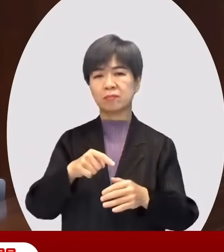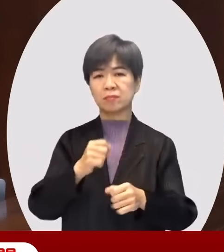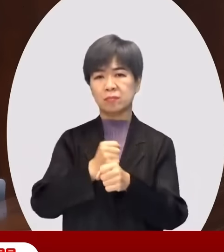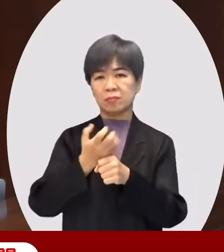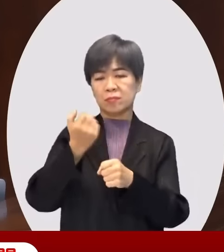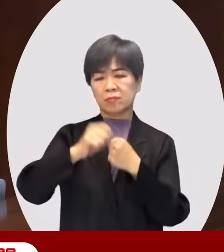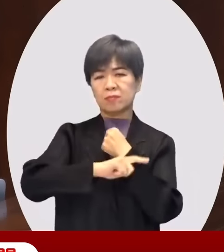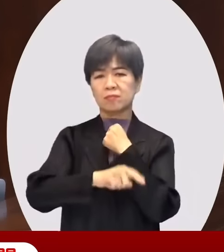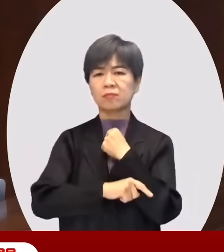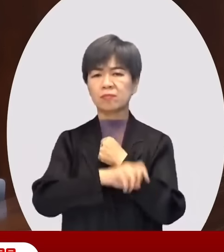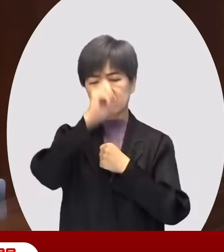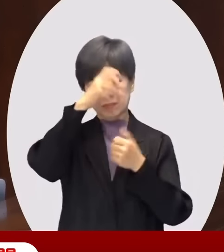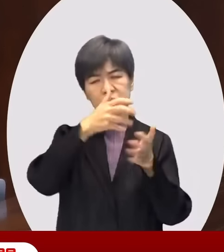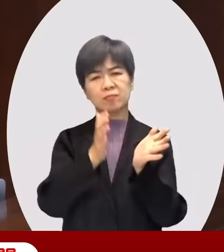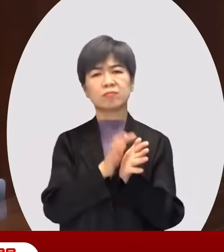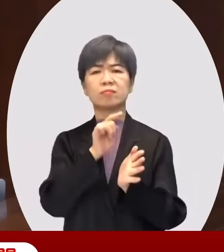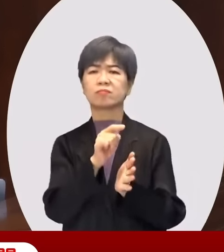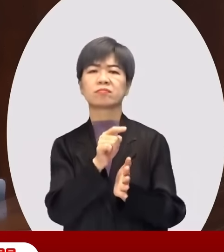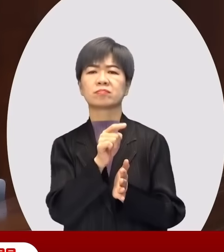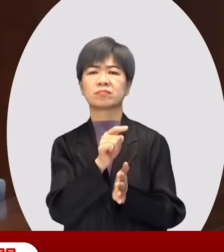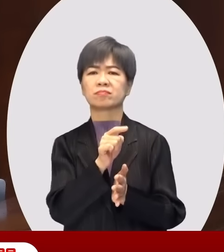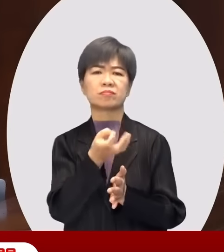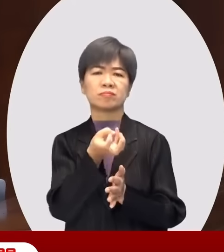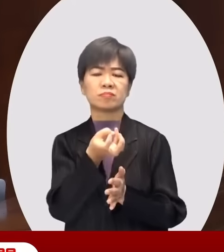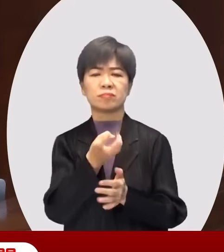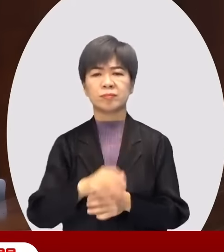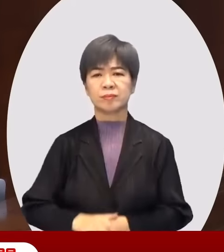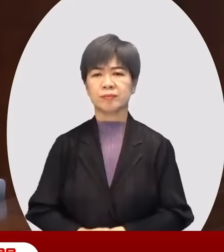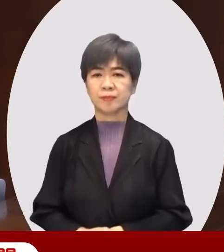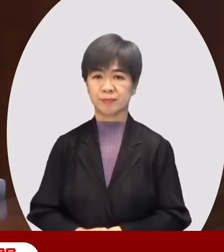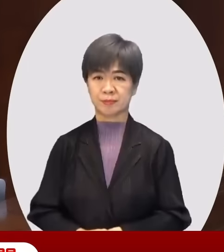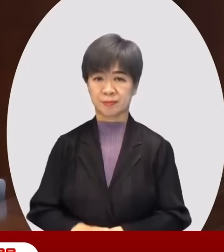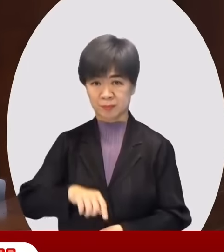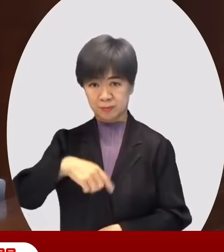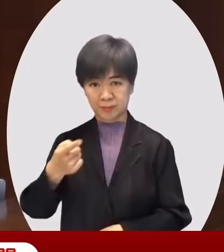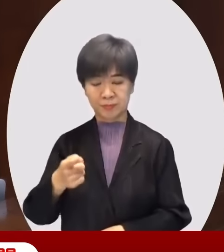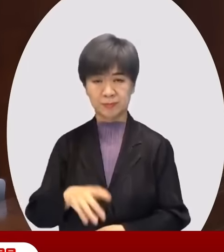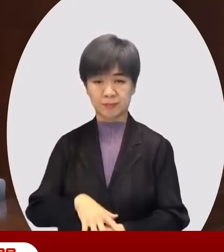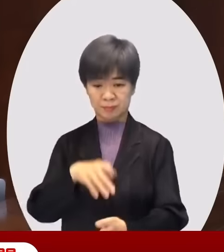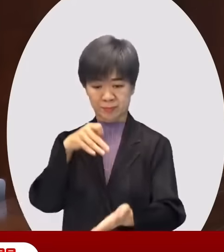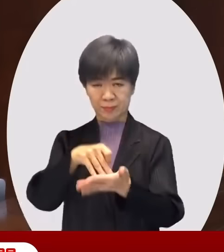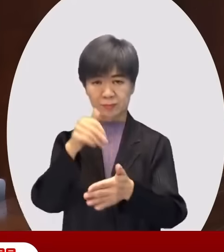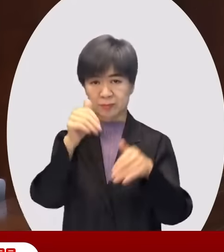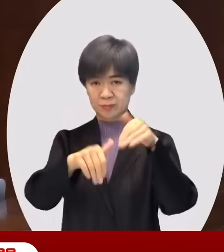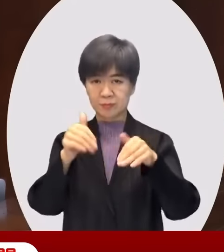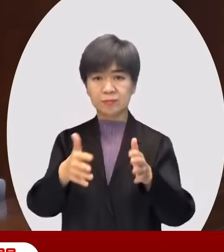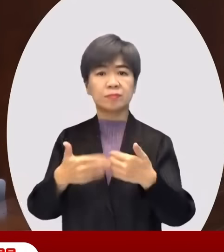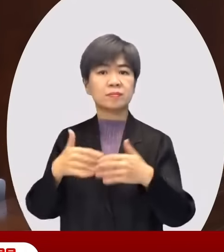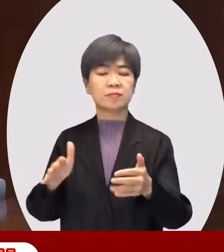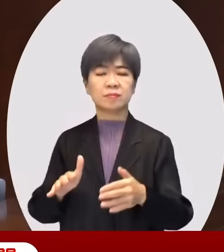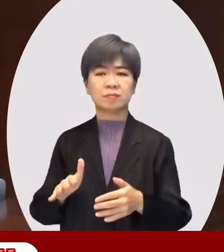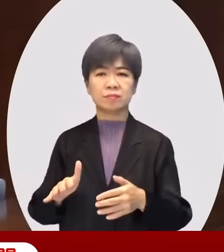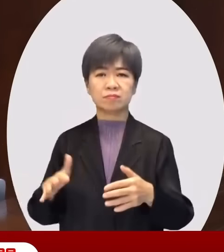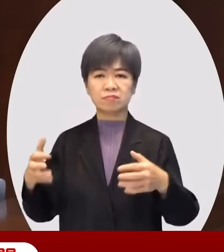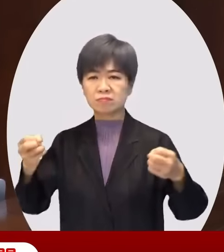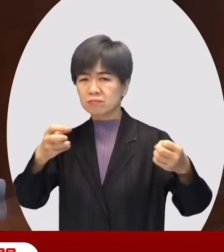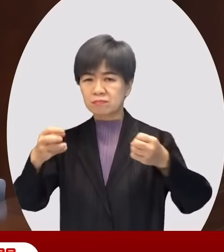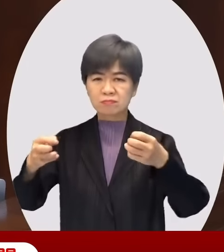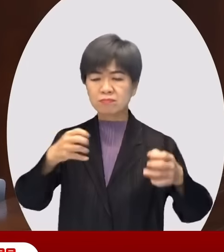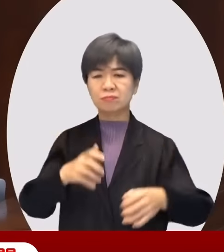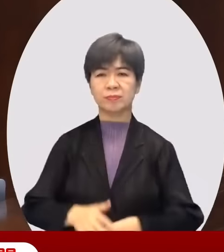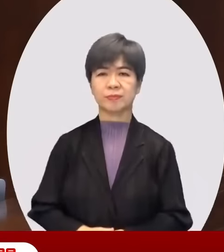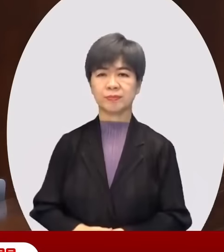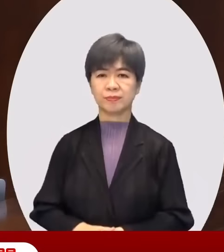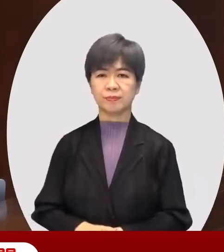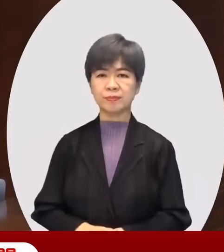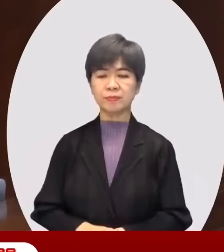对来讲是比较模糊，而最后的要不要？这个所谓的记名表决，刚刚两边的讨论也非常多，所以